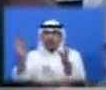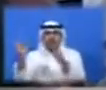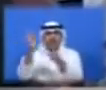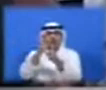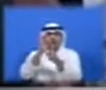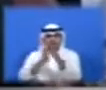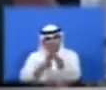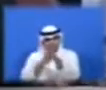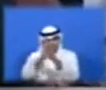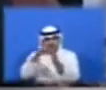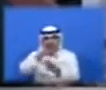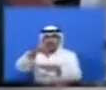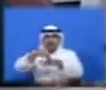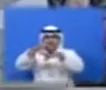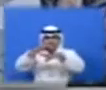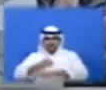للألفية.